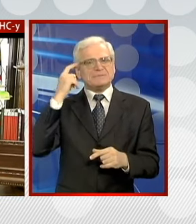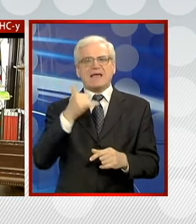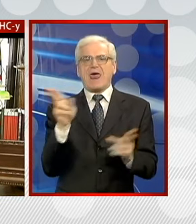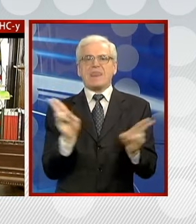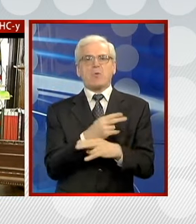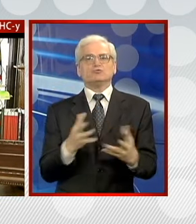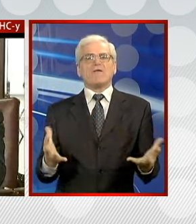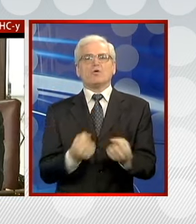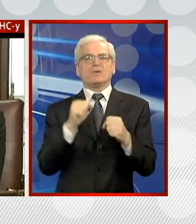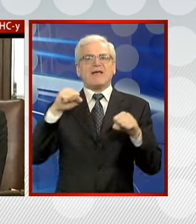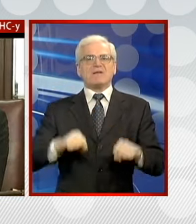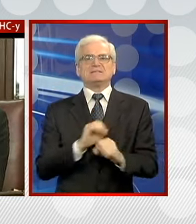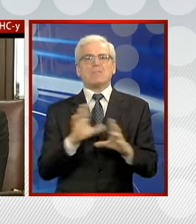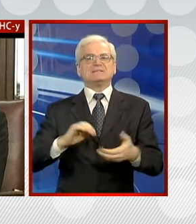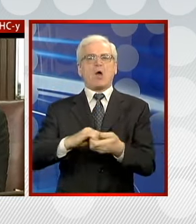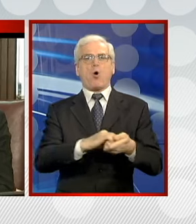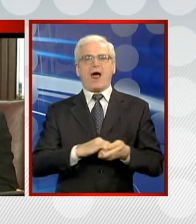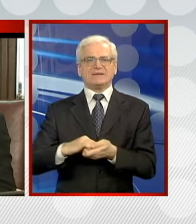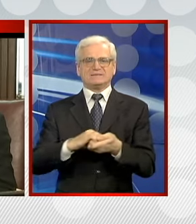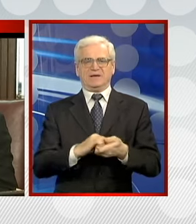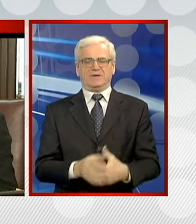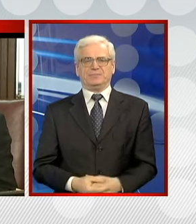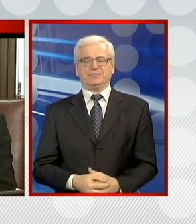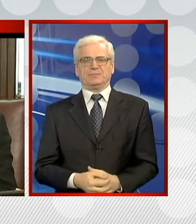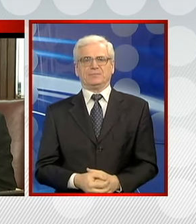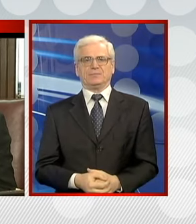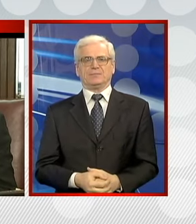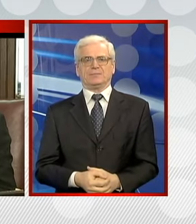nemoguće formirati vlast bez koalicije.